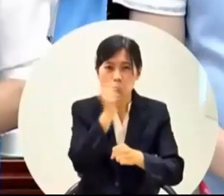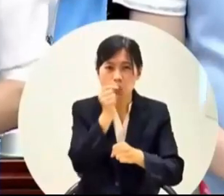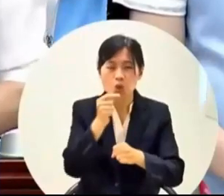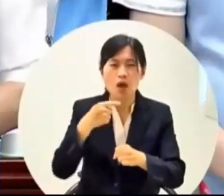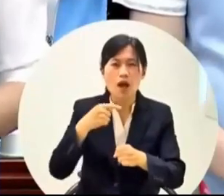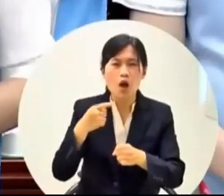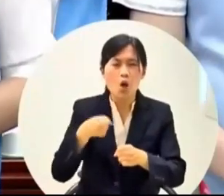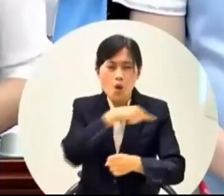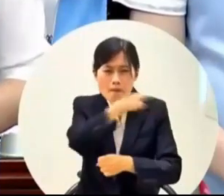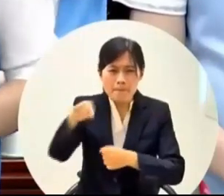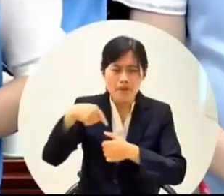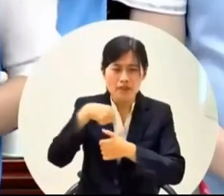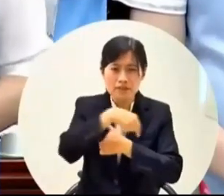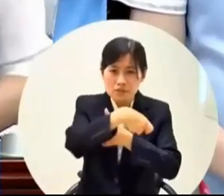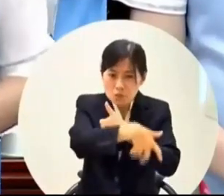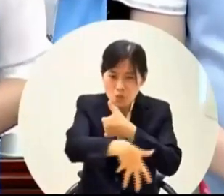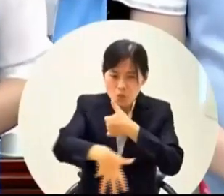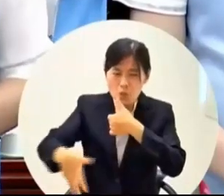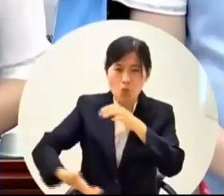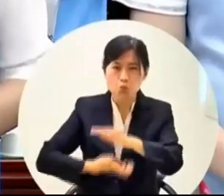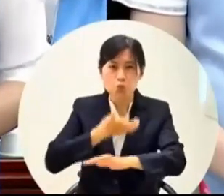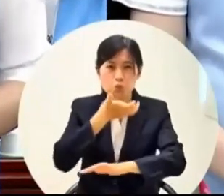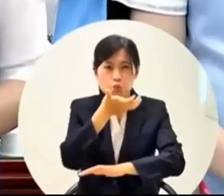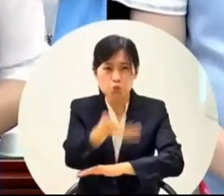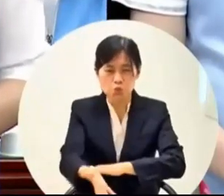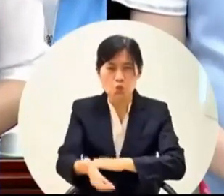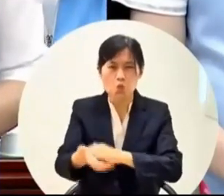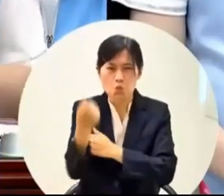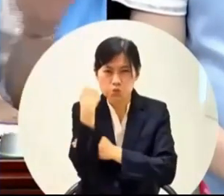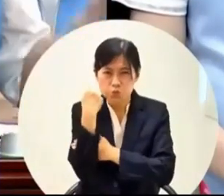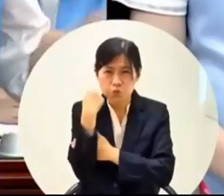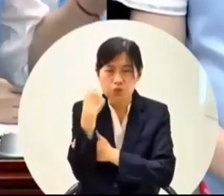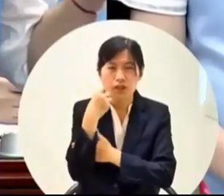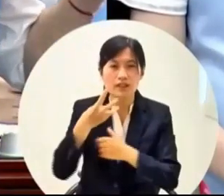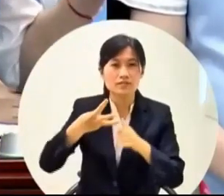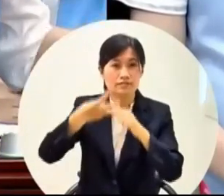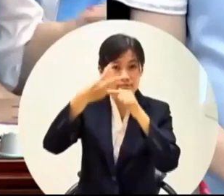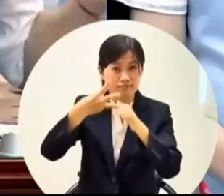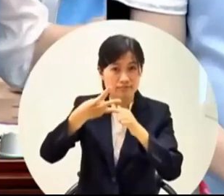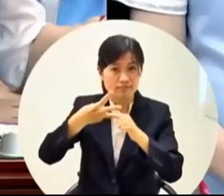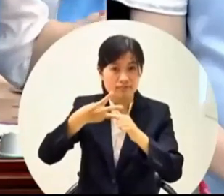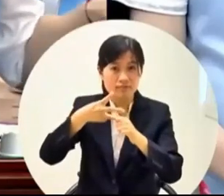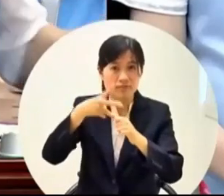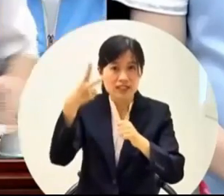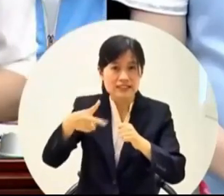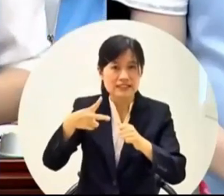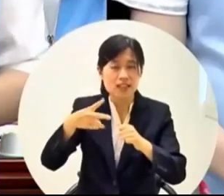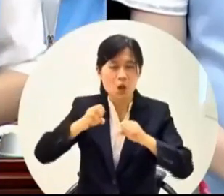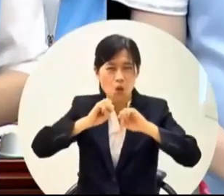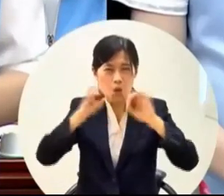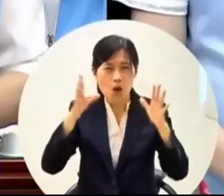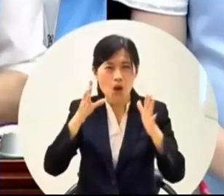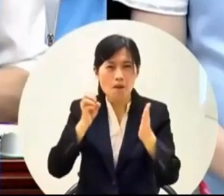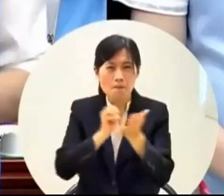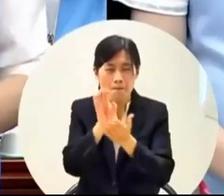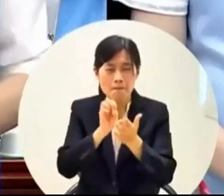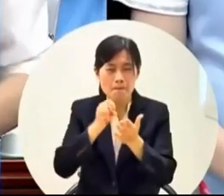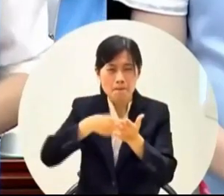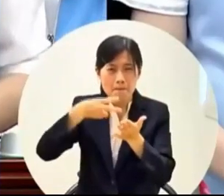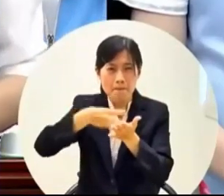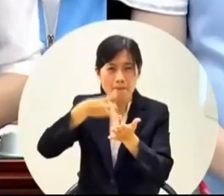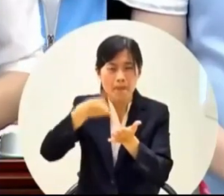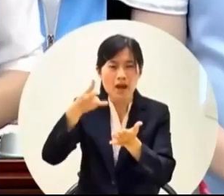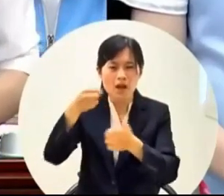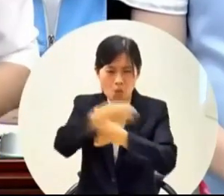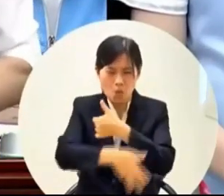是全心全力的为戮力为公来打拼。第三个，我再三告知我的市府团队，千万不